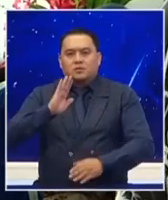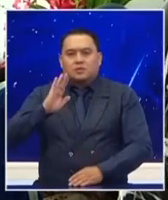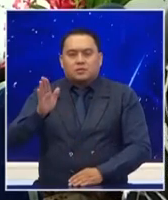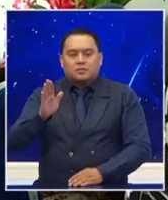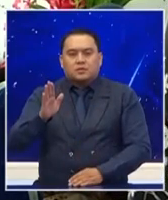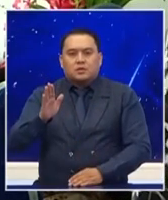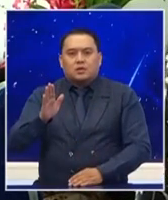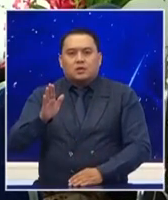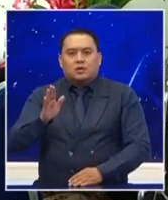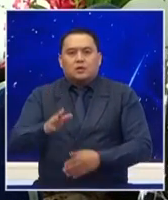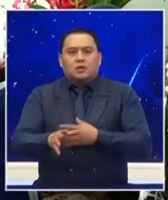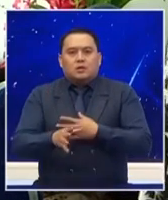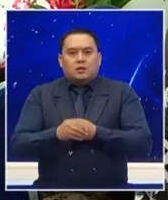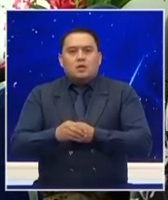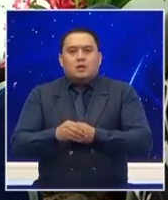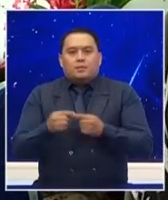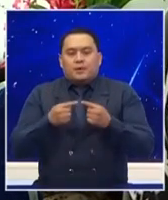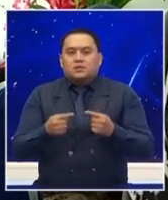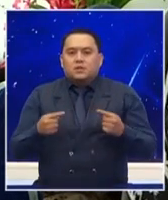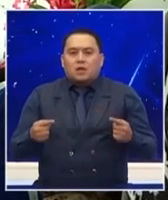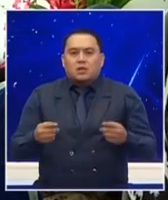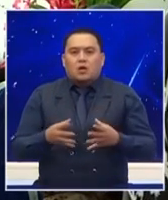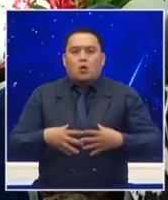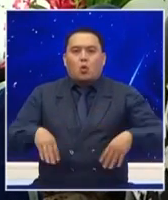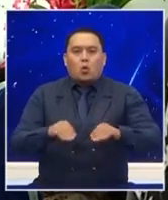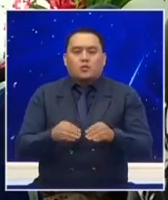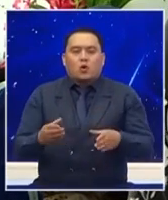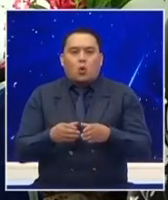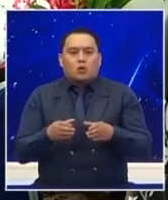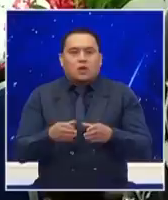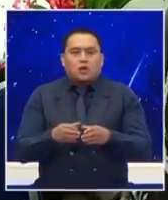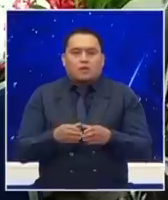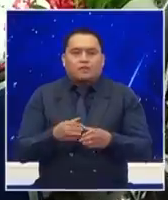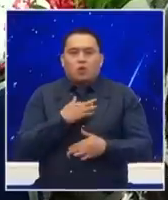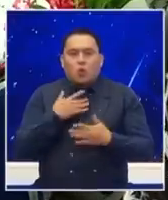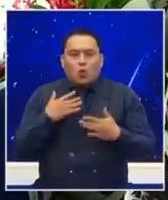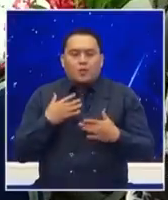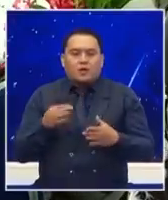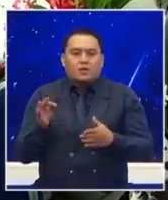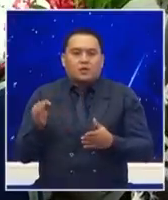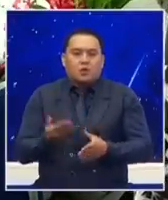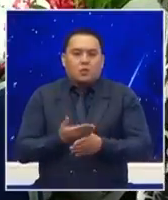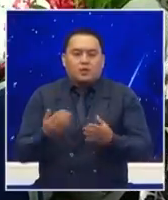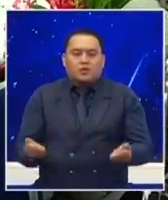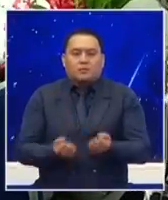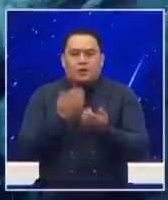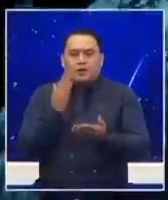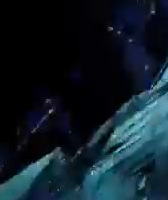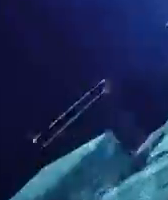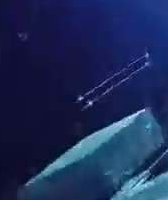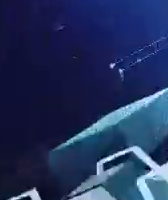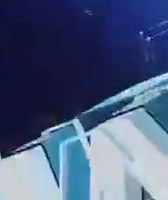береміз. Сонымен қатар қазір бізге басқа қоғамдық қорлардан да көп көмектер көрсетіледі.